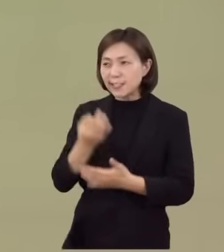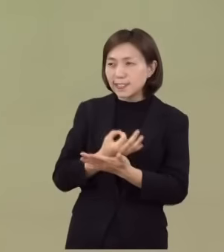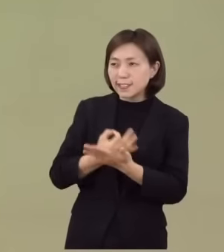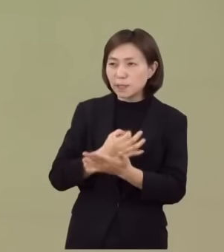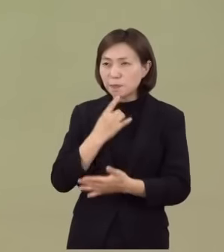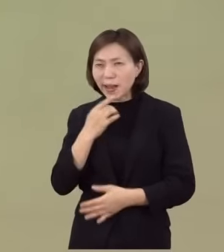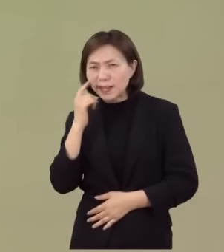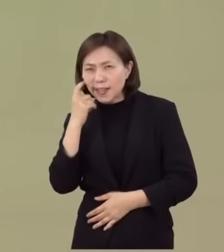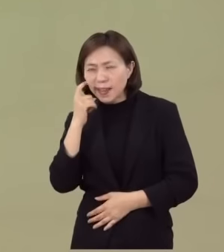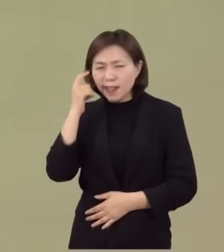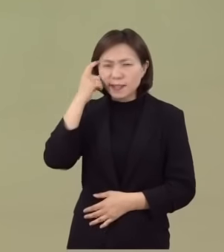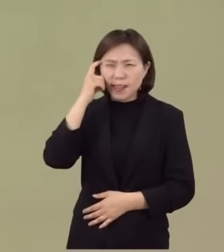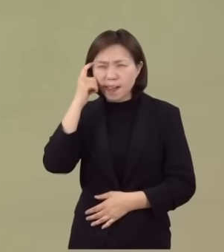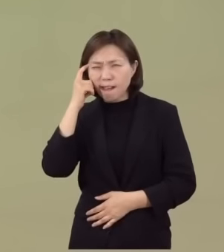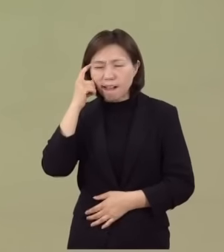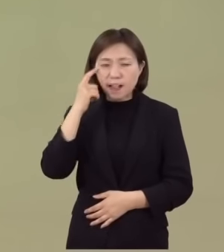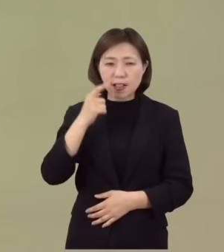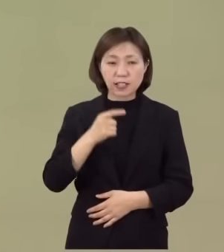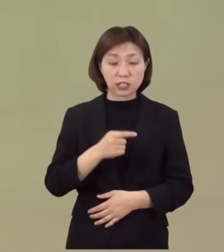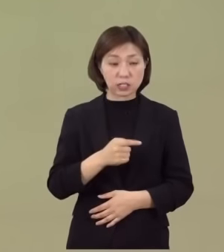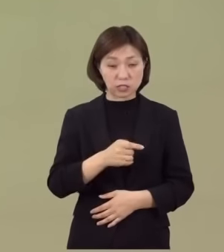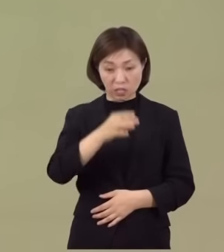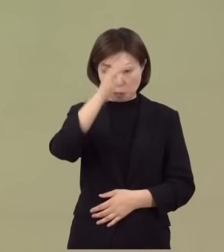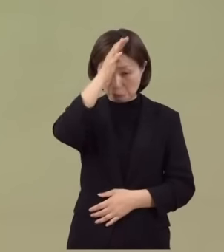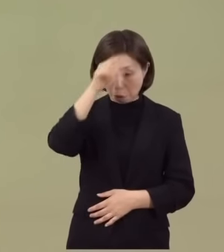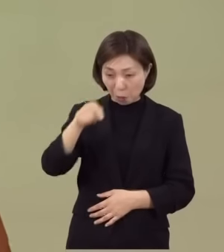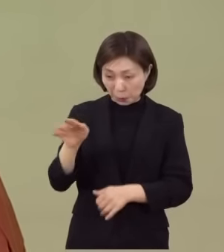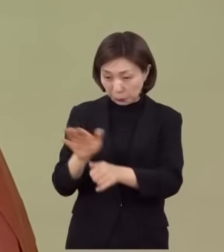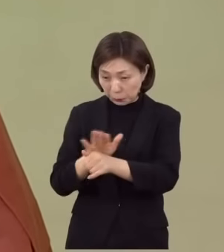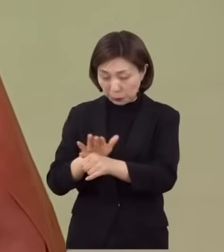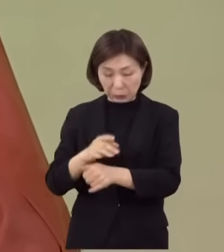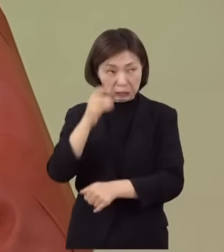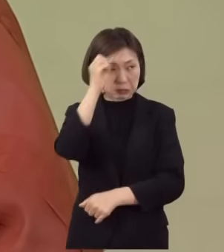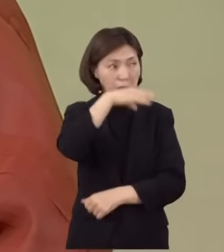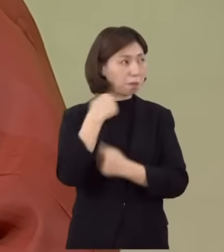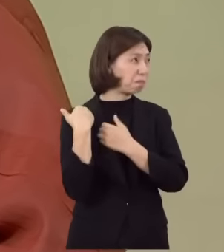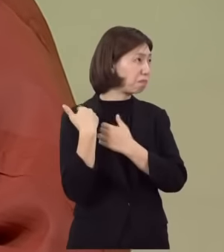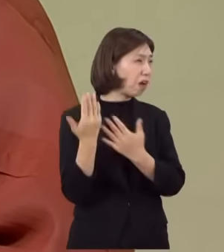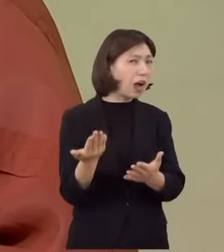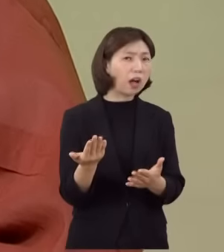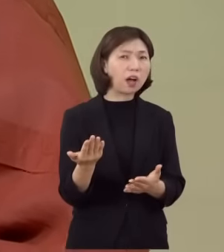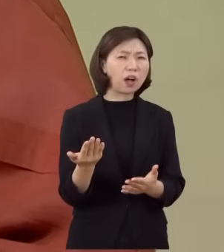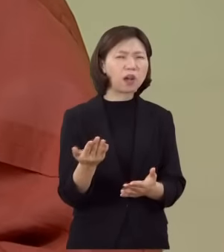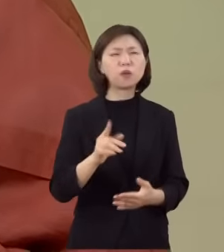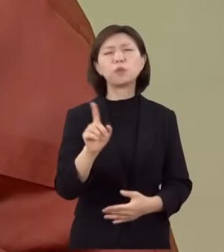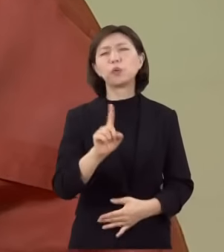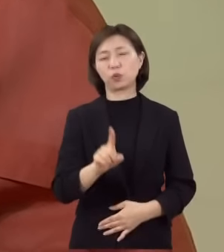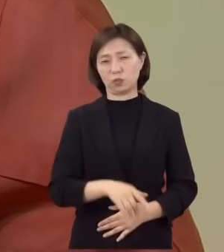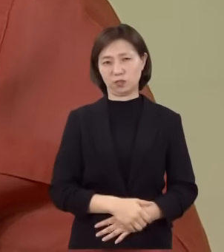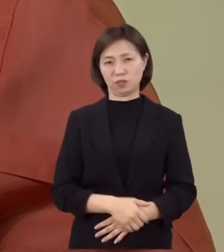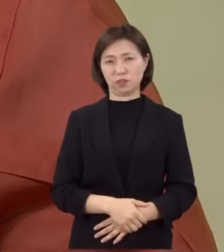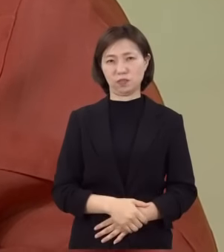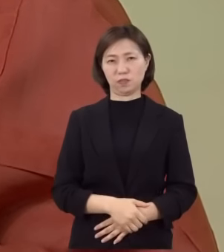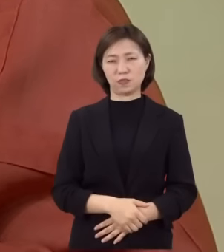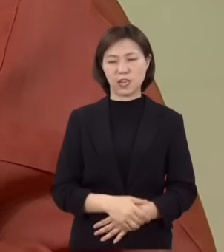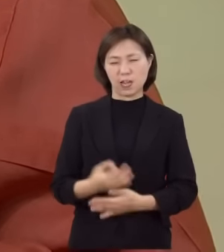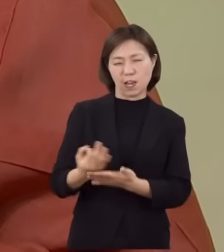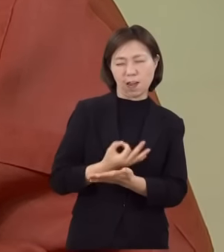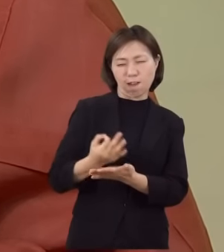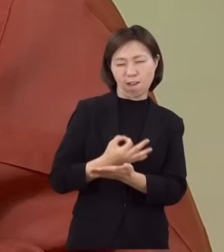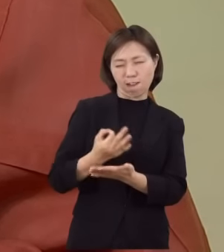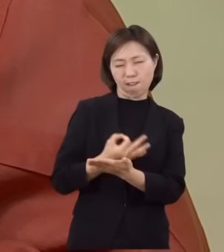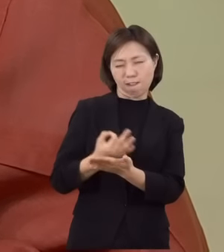사람을 병고 구하는 것을 중요하게 여기지 않는다면 설령 많은